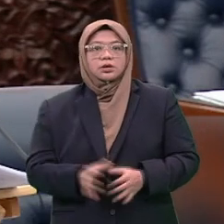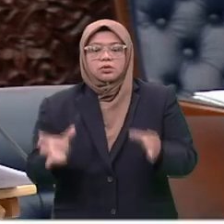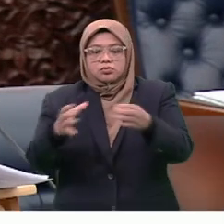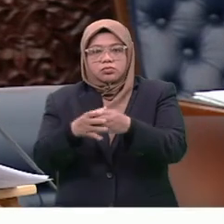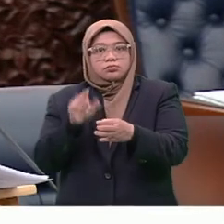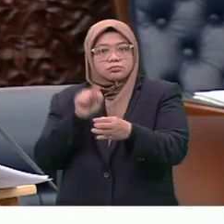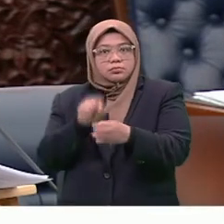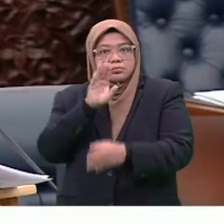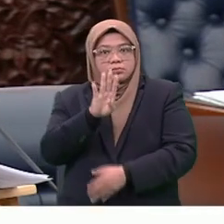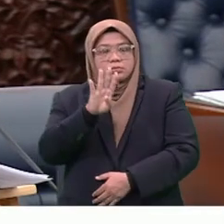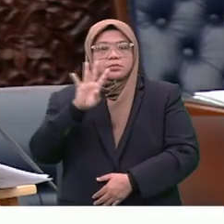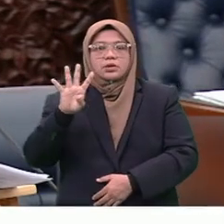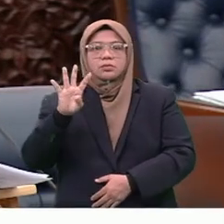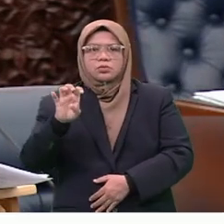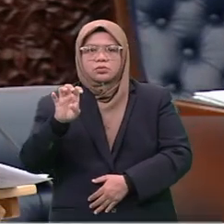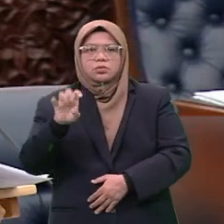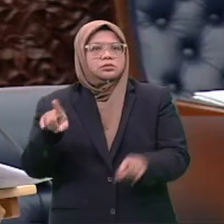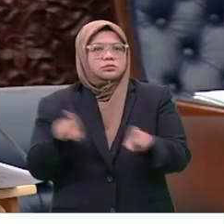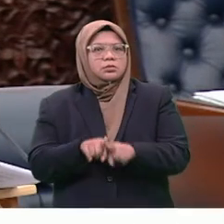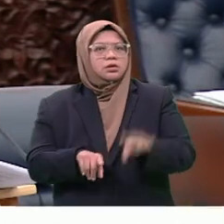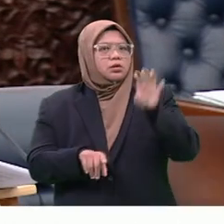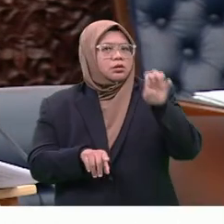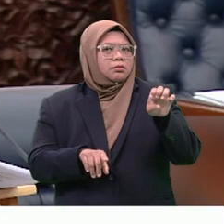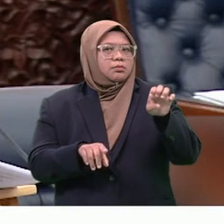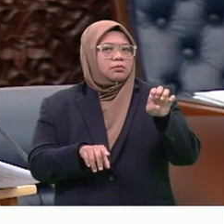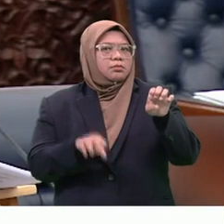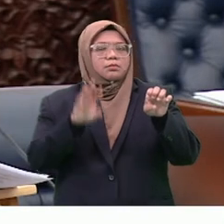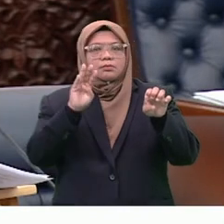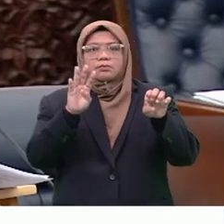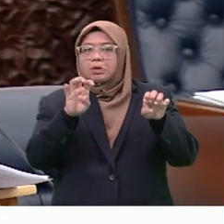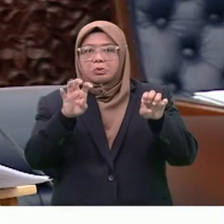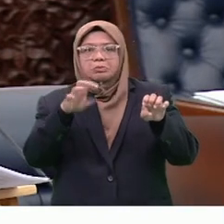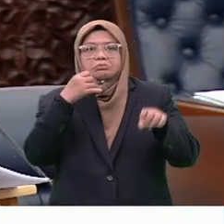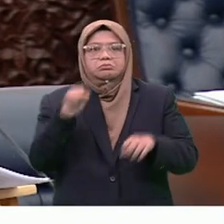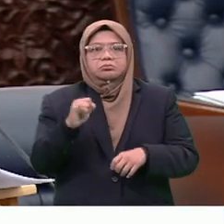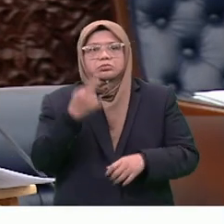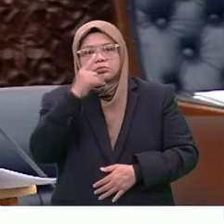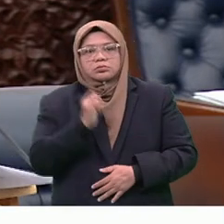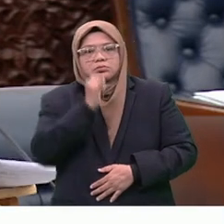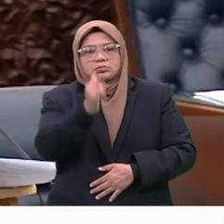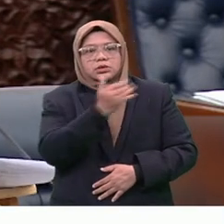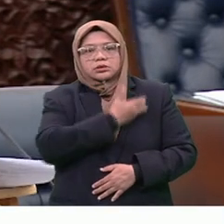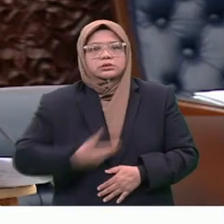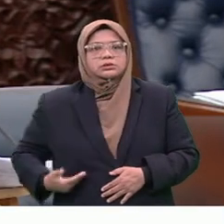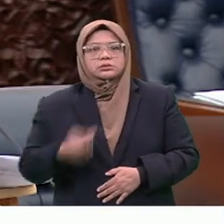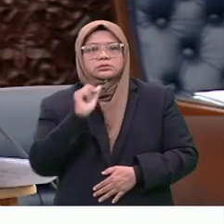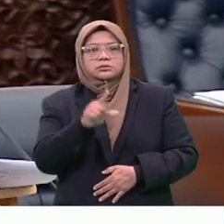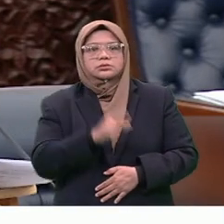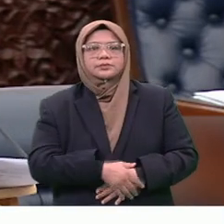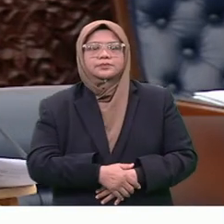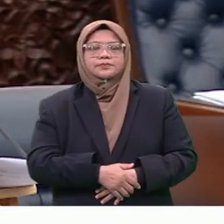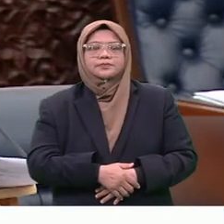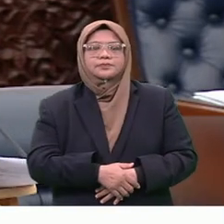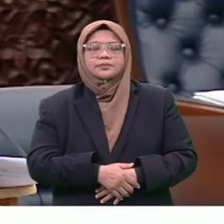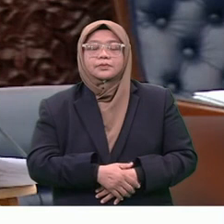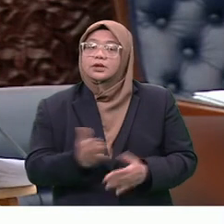40 termasuk juga 40 mungkin sudah tidak mampu untuk menunaikan Haji Justru